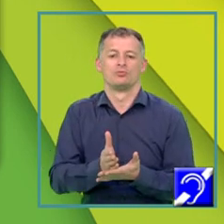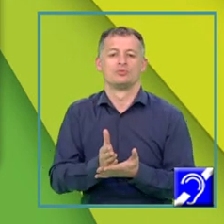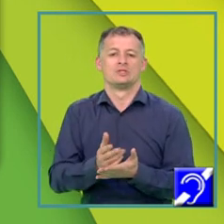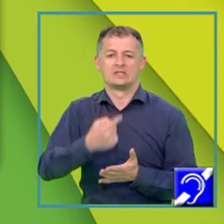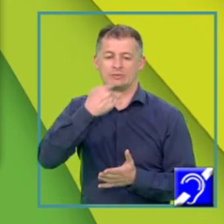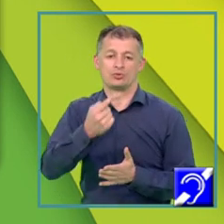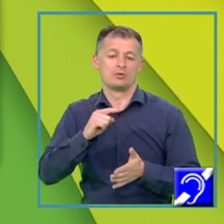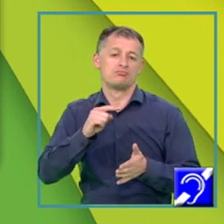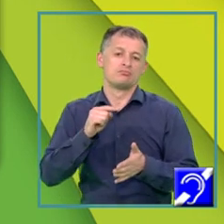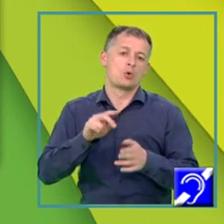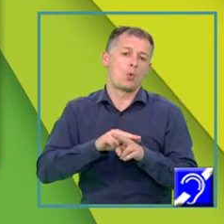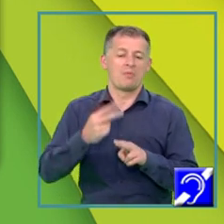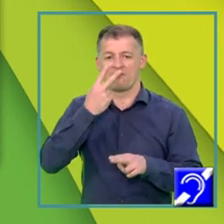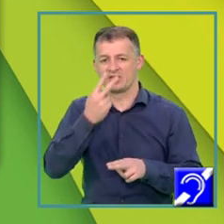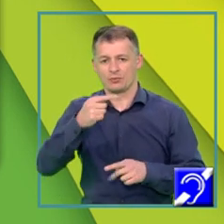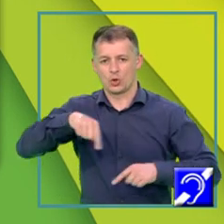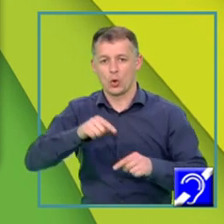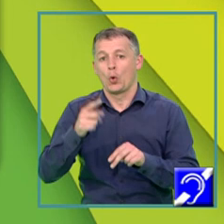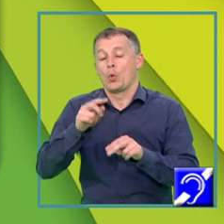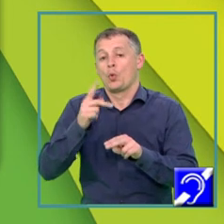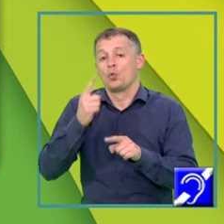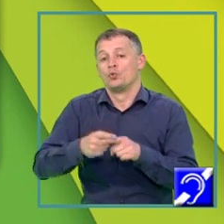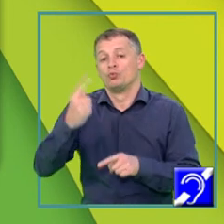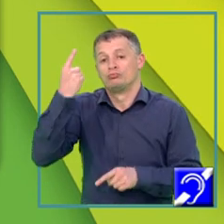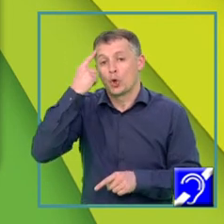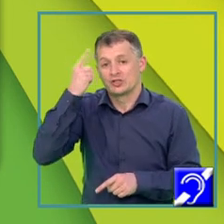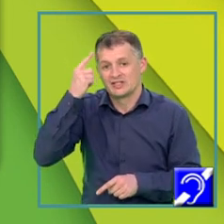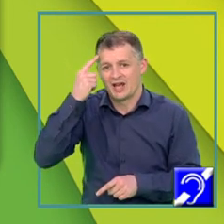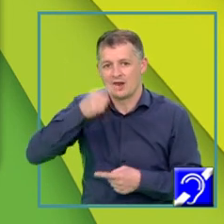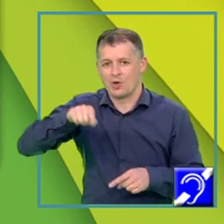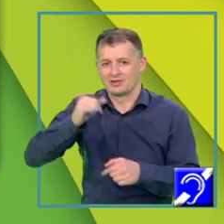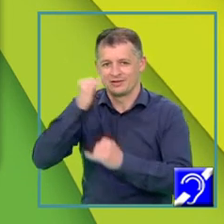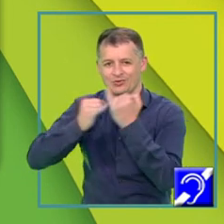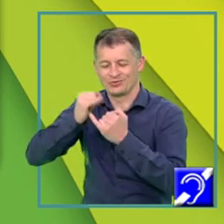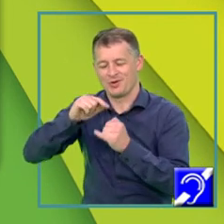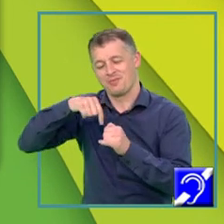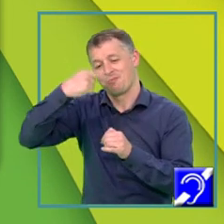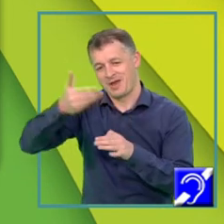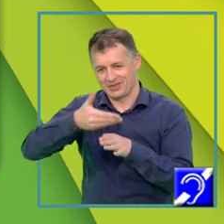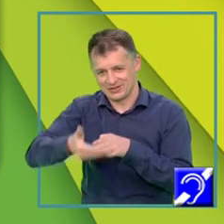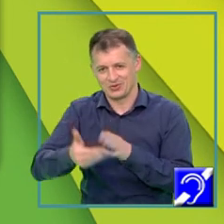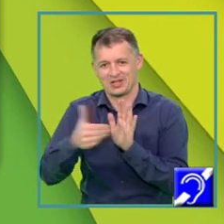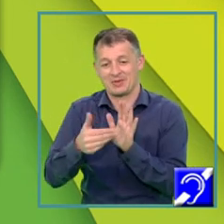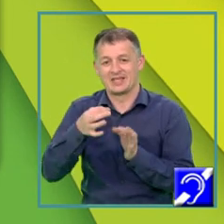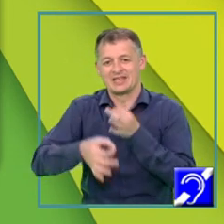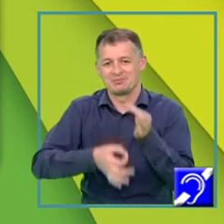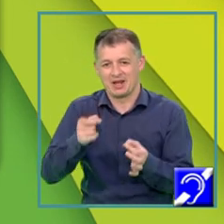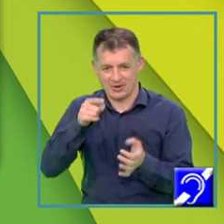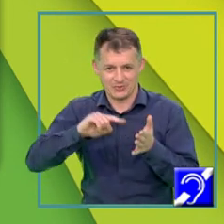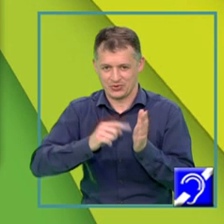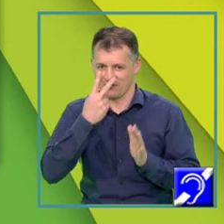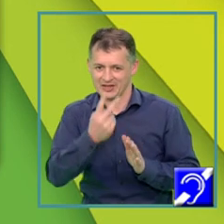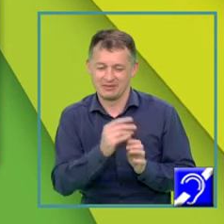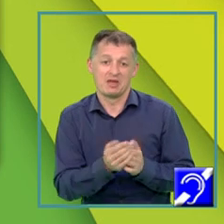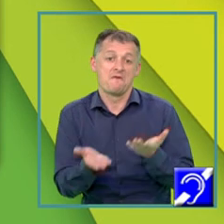vedere propriu în baza cunoștințelor noastre istorice, pentru că ulterior trebuie să argumentăm acest punct de vedere. Variante